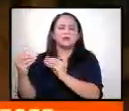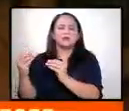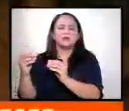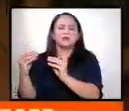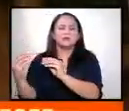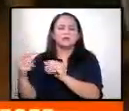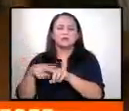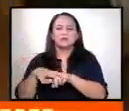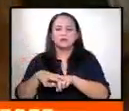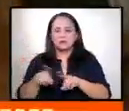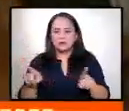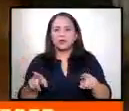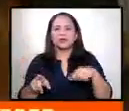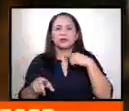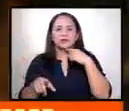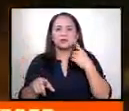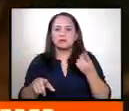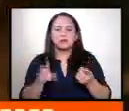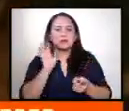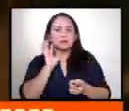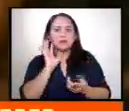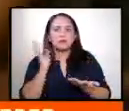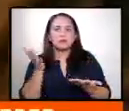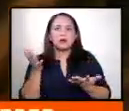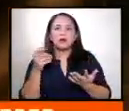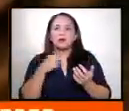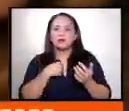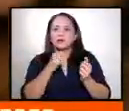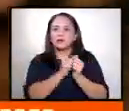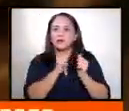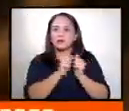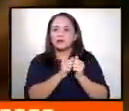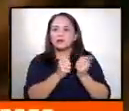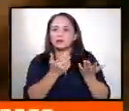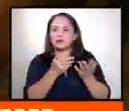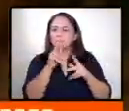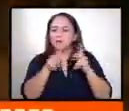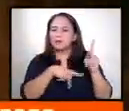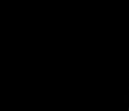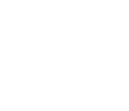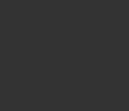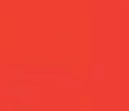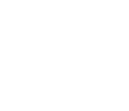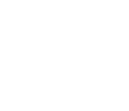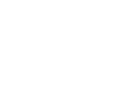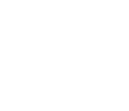it, but I have not heard. I was with the people of Miss Universe